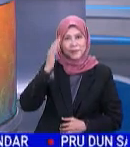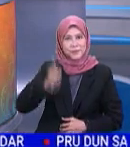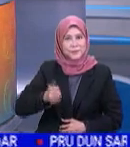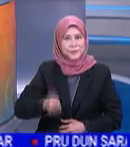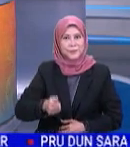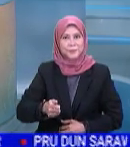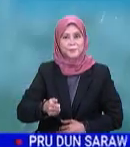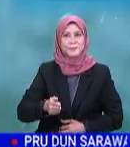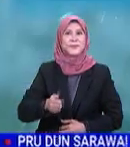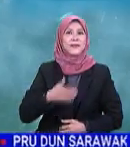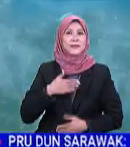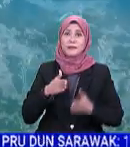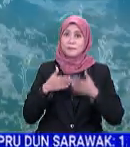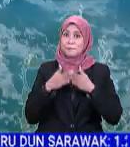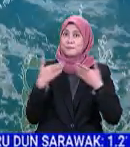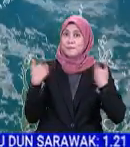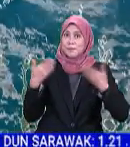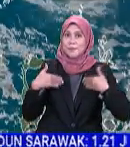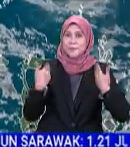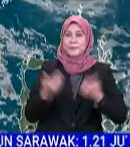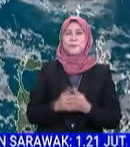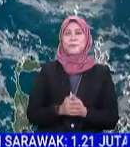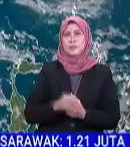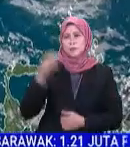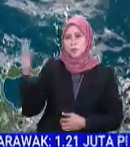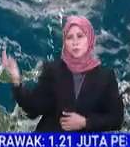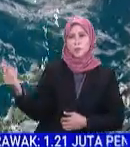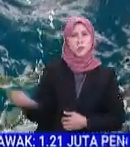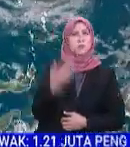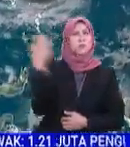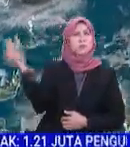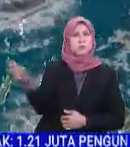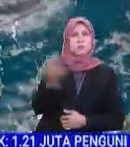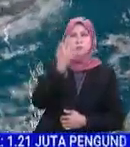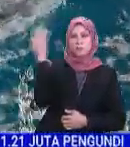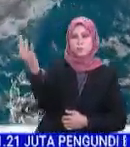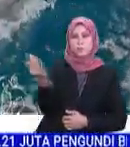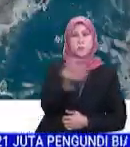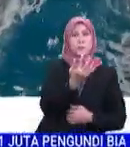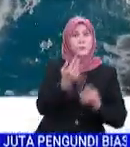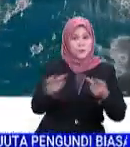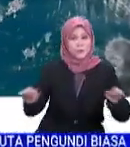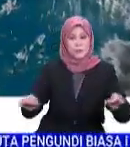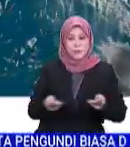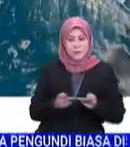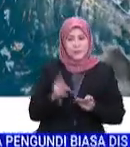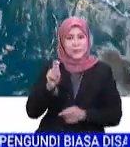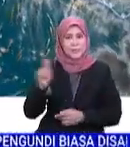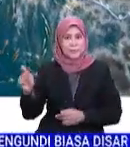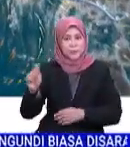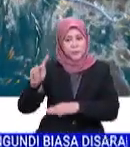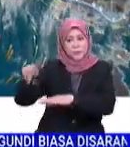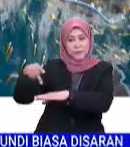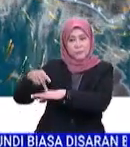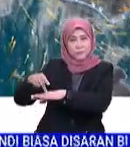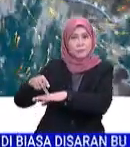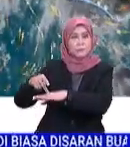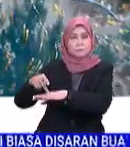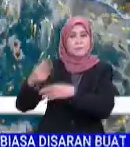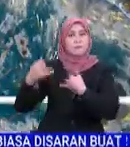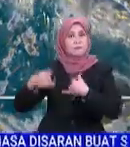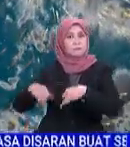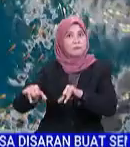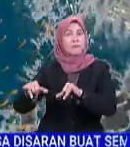Assalamualaikum dan salam sejahtera. Taufan Rai masih lagi dicerap berada di sekitar bahagian timur Filipina dan ianya